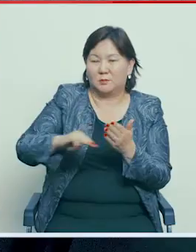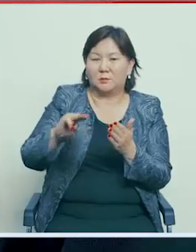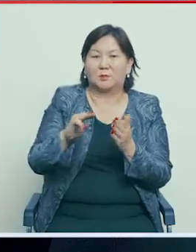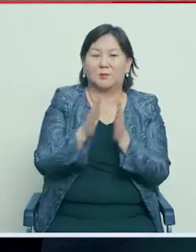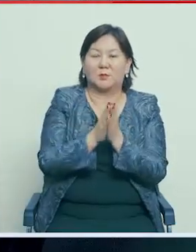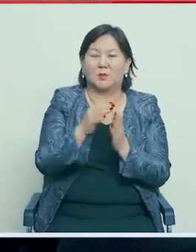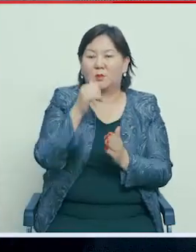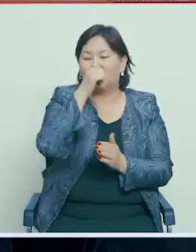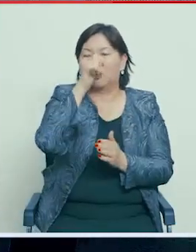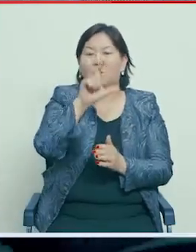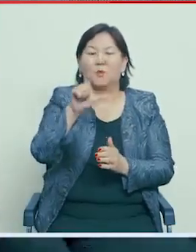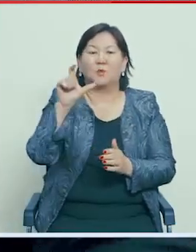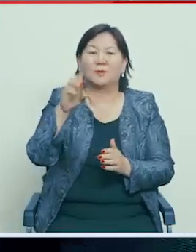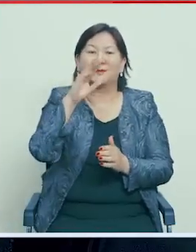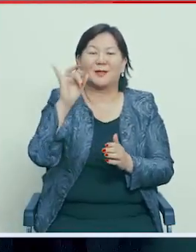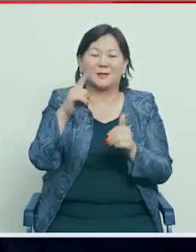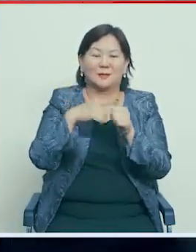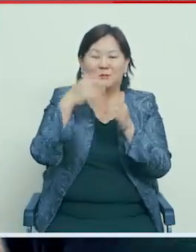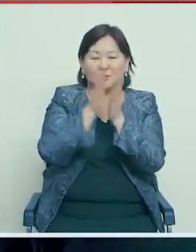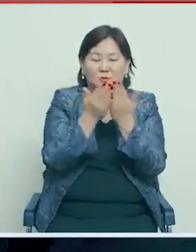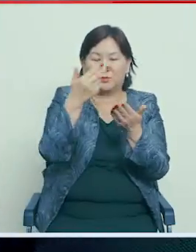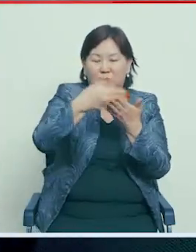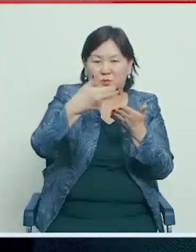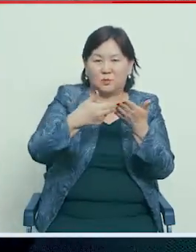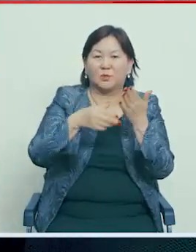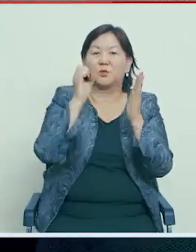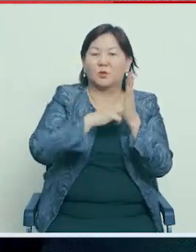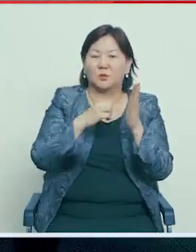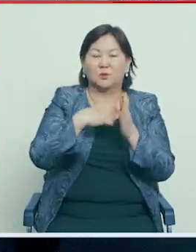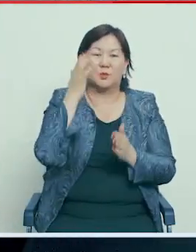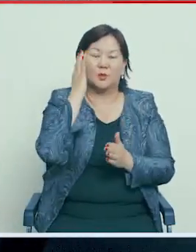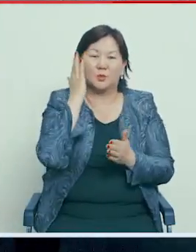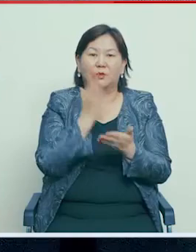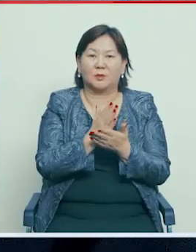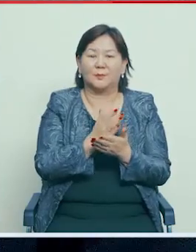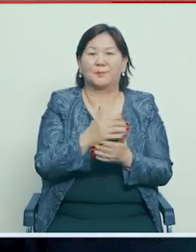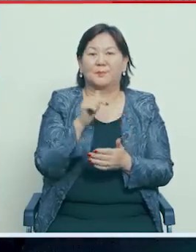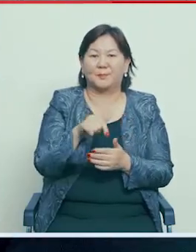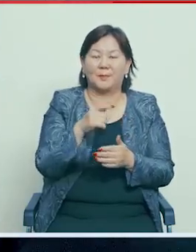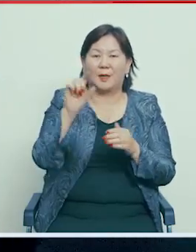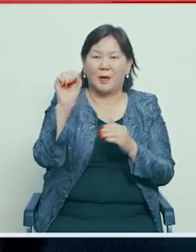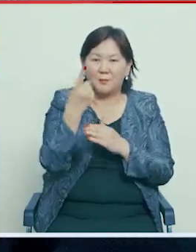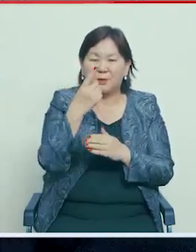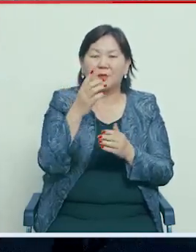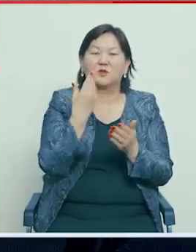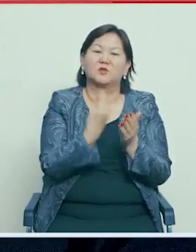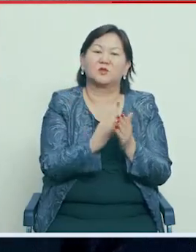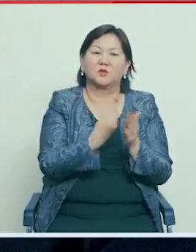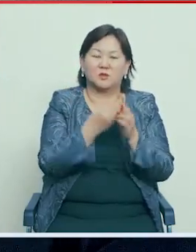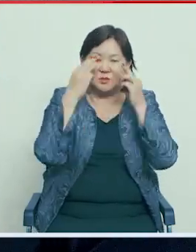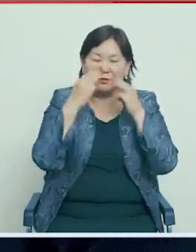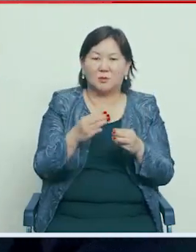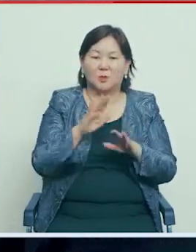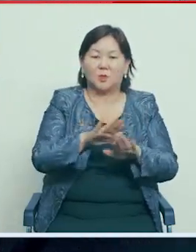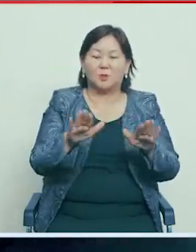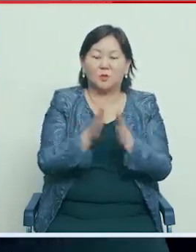бэрхшээлтэй мундаг хүмүүсийн талаарх юмнуудыг бас оруулах ёстой штэ гэж би боддог. Энэ бол хамгийн энгийн шийдэх. Тэр